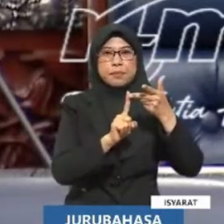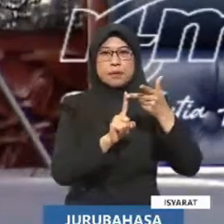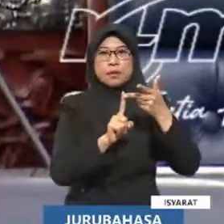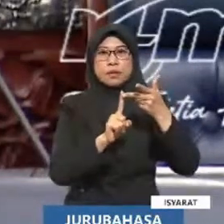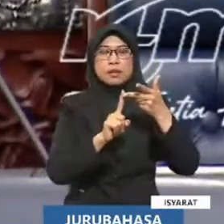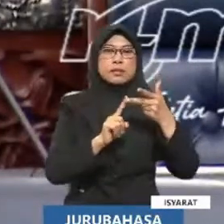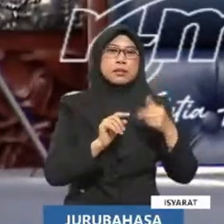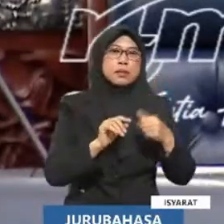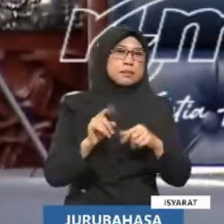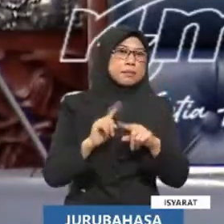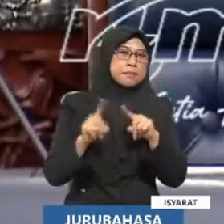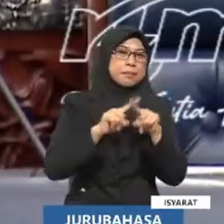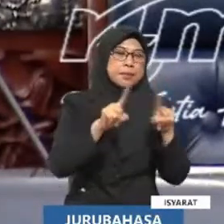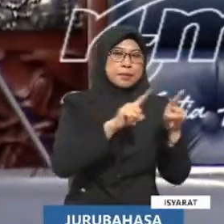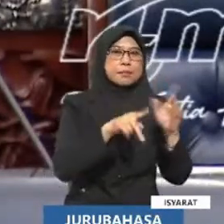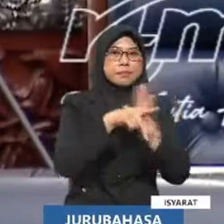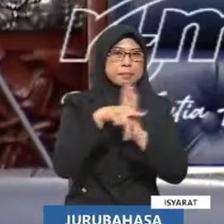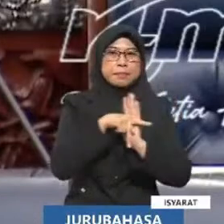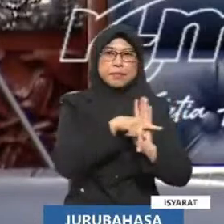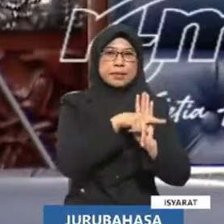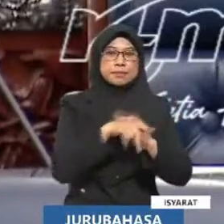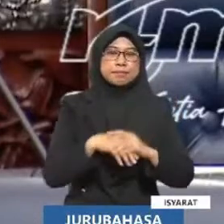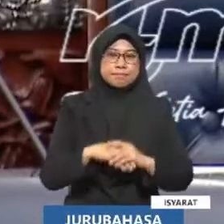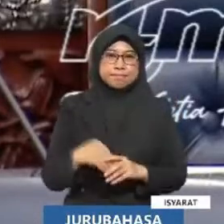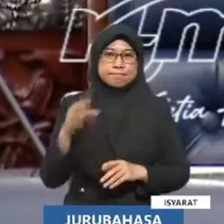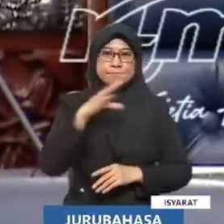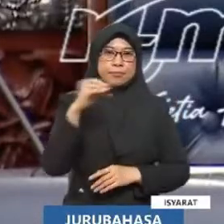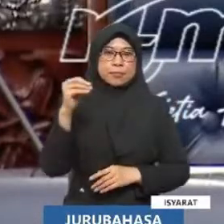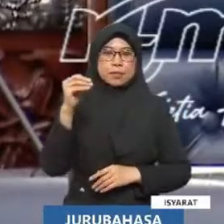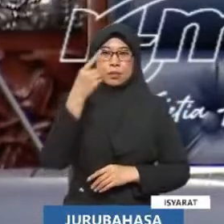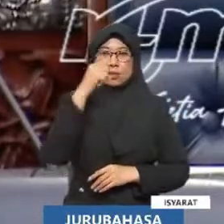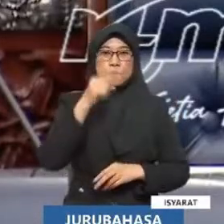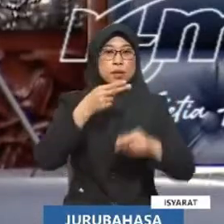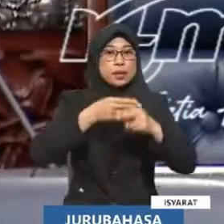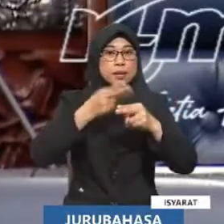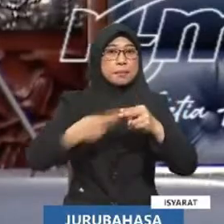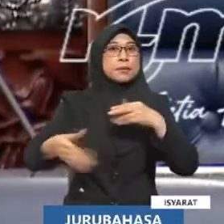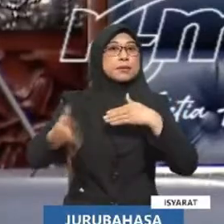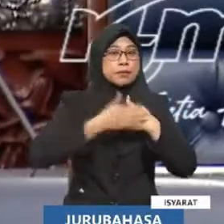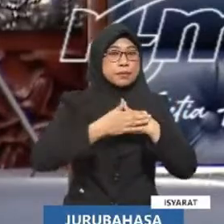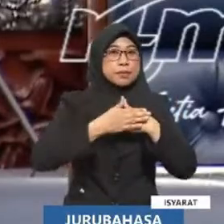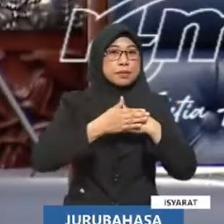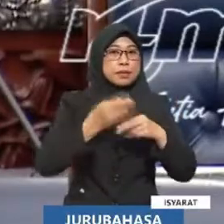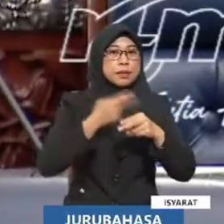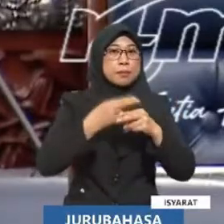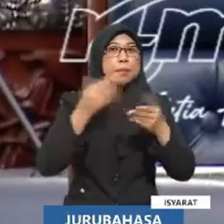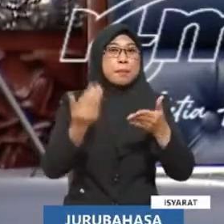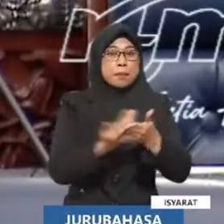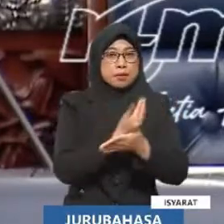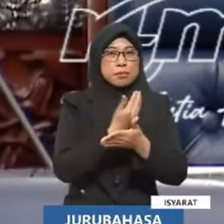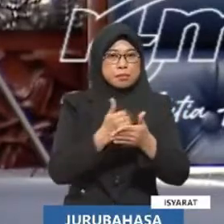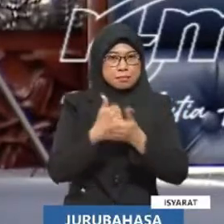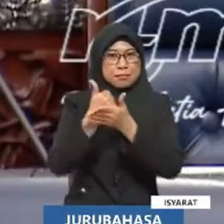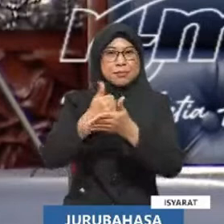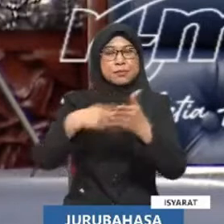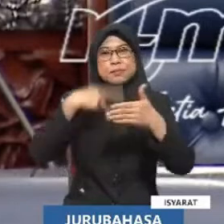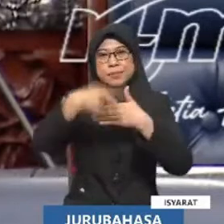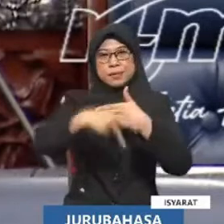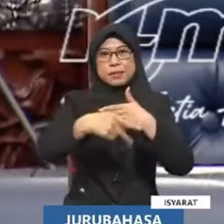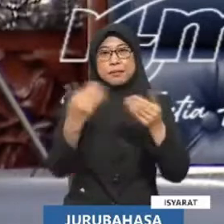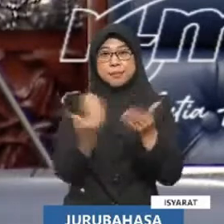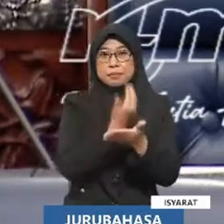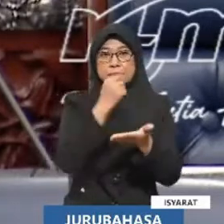seriusin explorer.exe dan berbagai-bagai lagi jadi juga untuk menjeda makan juga kita bantu mereka dalam program-program dance